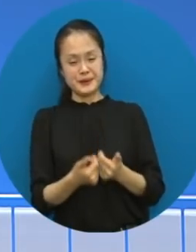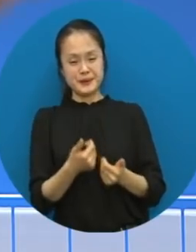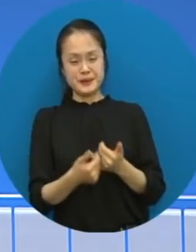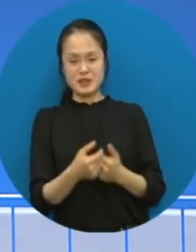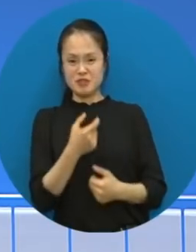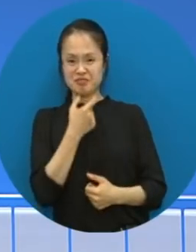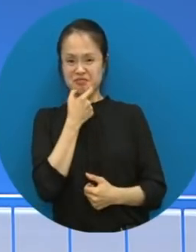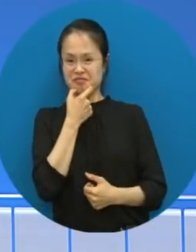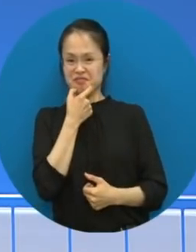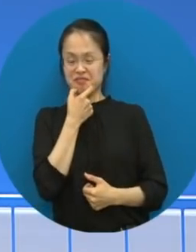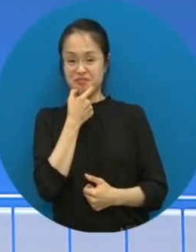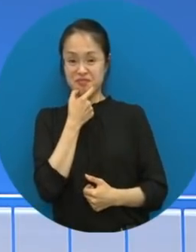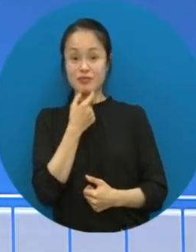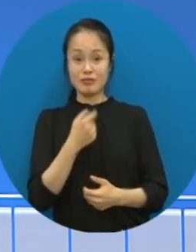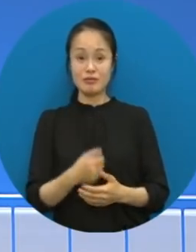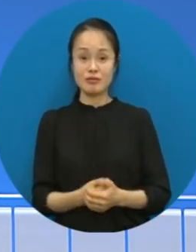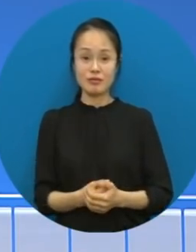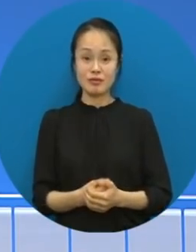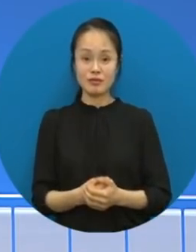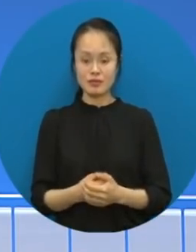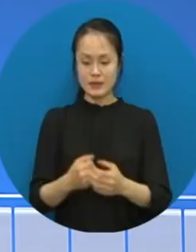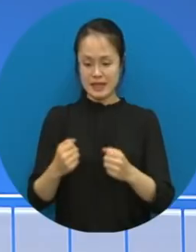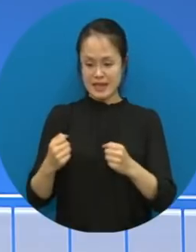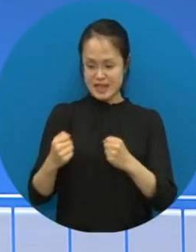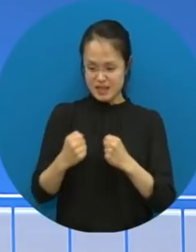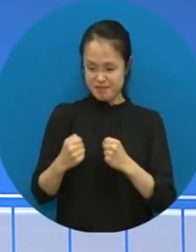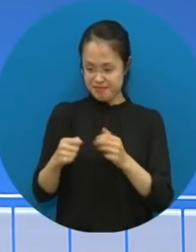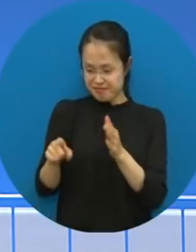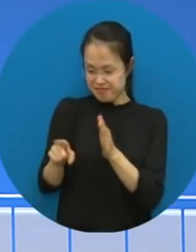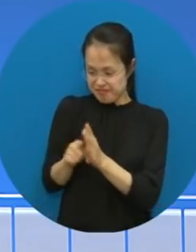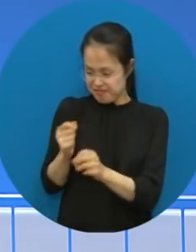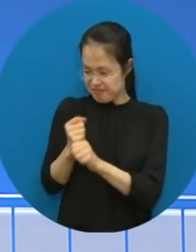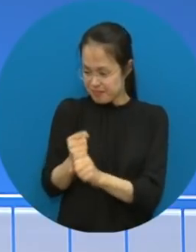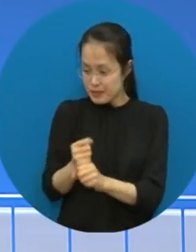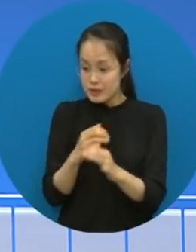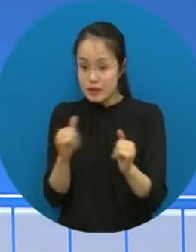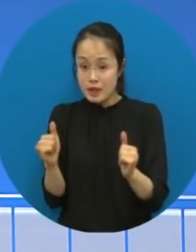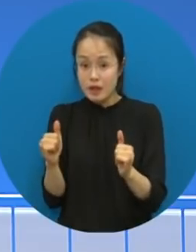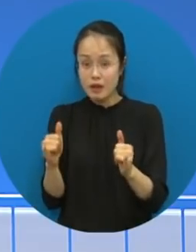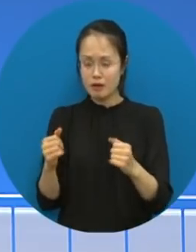힘이 우상인 사람들은 힘이 필요 없다고 하면 싫어했습니다.